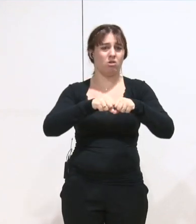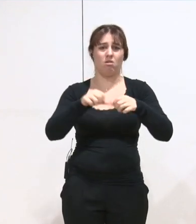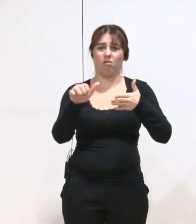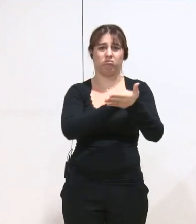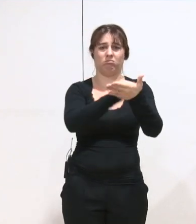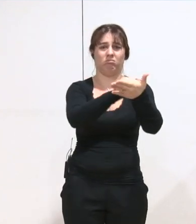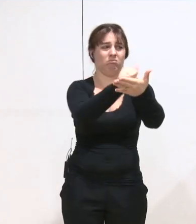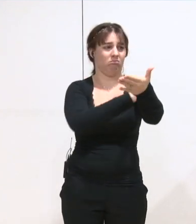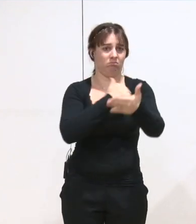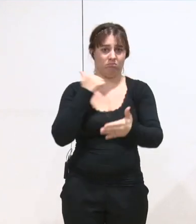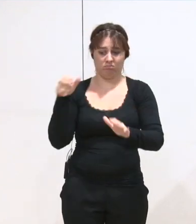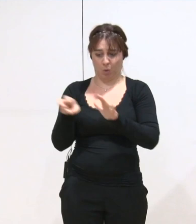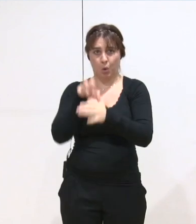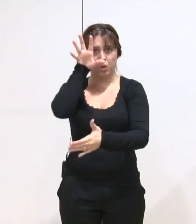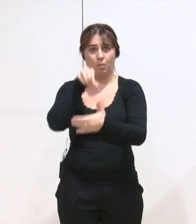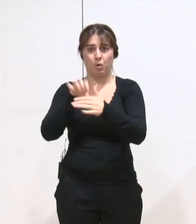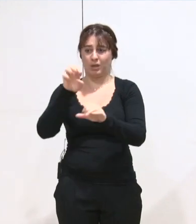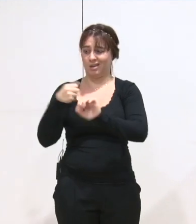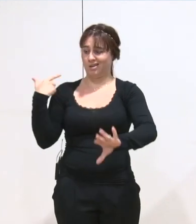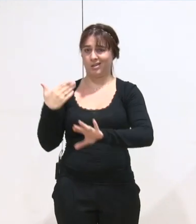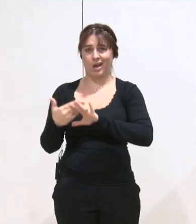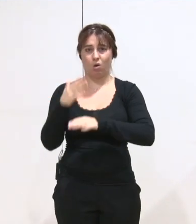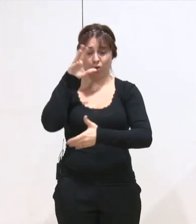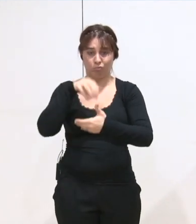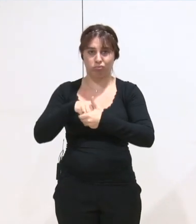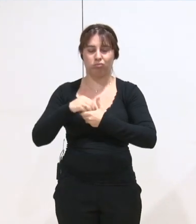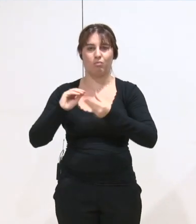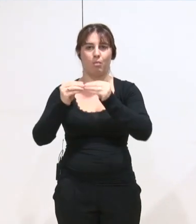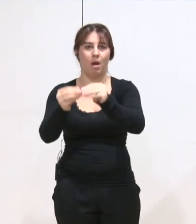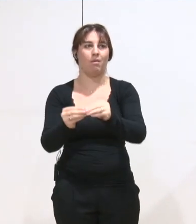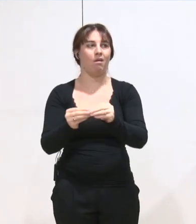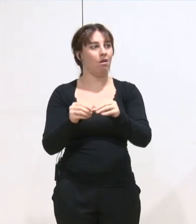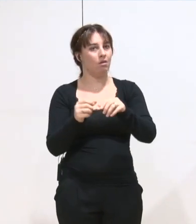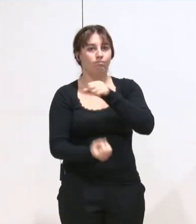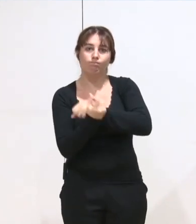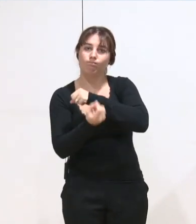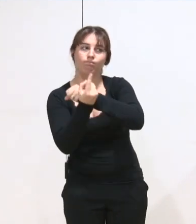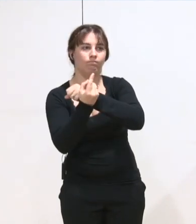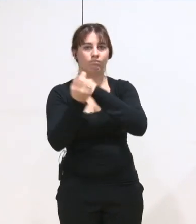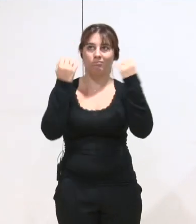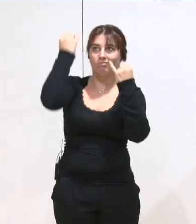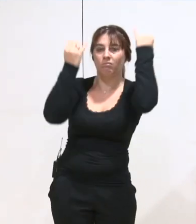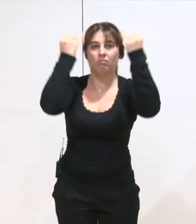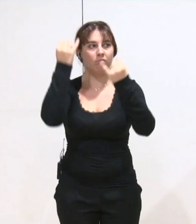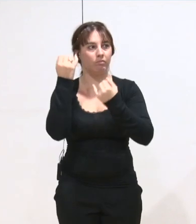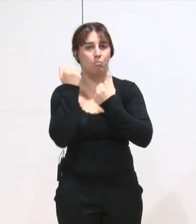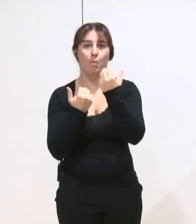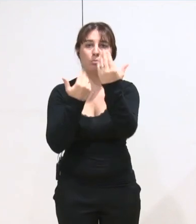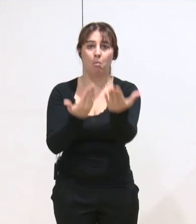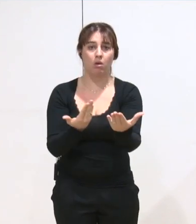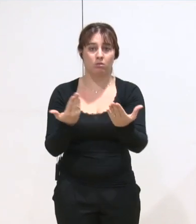Grenoble depuis 40 ans. Et au lieu de réagir et d'innover, aucune politique à hauteur des enjeux n'a été mise en